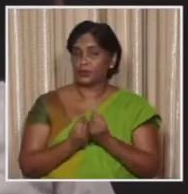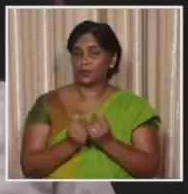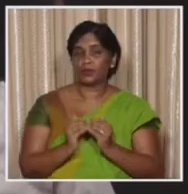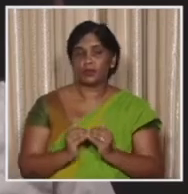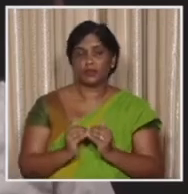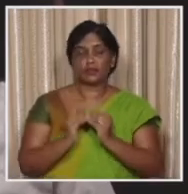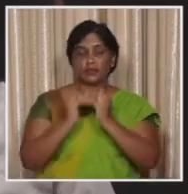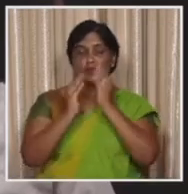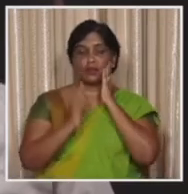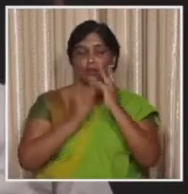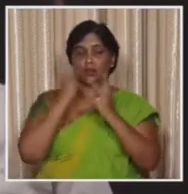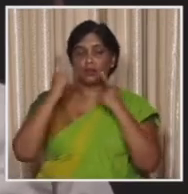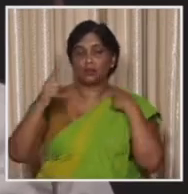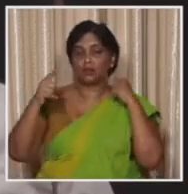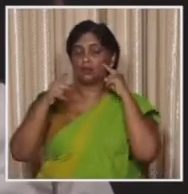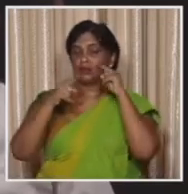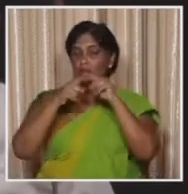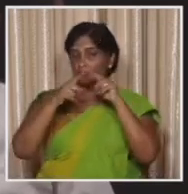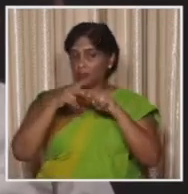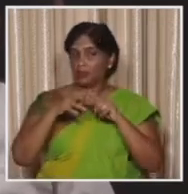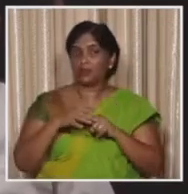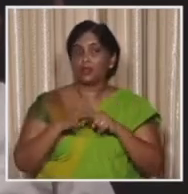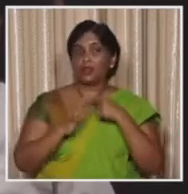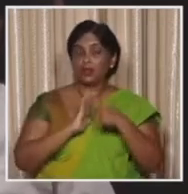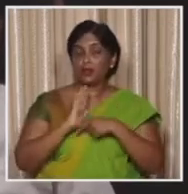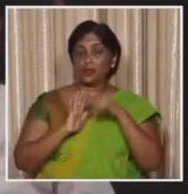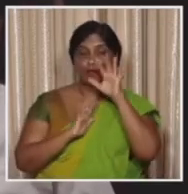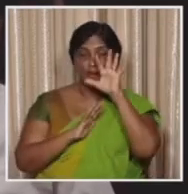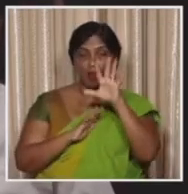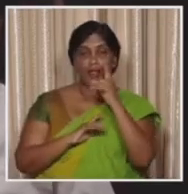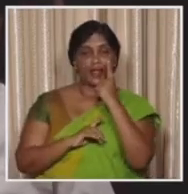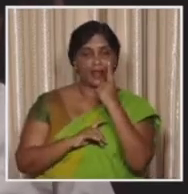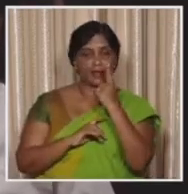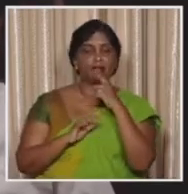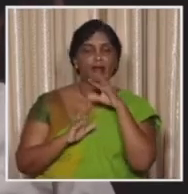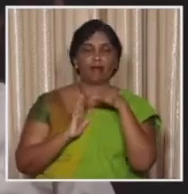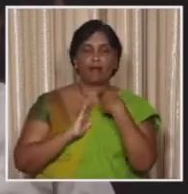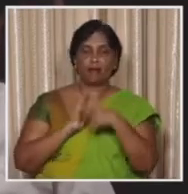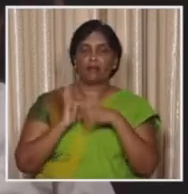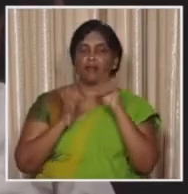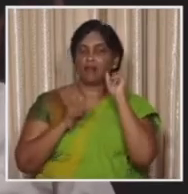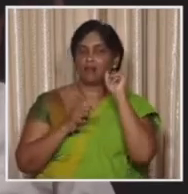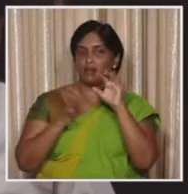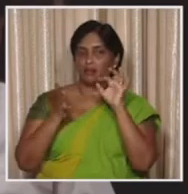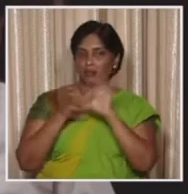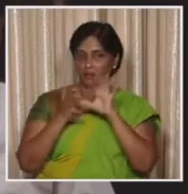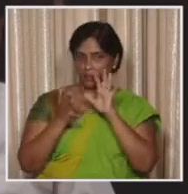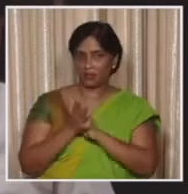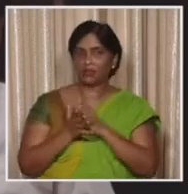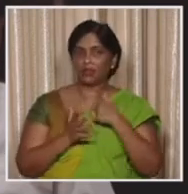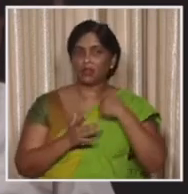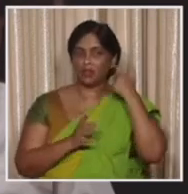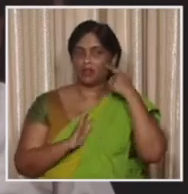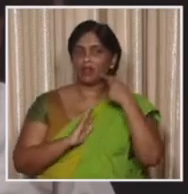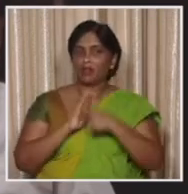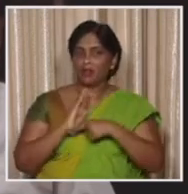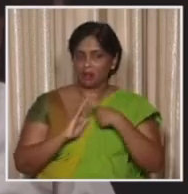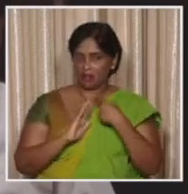සංවර්ධනය වෙන සංචාරක ගමනාන්තයන් තියෙන රටවල් පහෙන් එකක් හැටියට ලංකාව අදත් නම් වෙනවා. මම හිතනවා